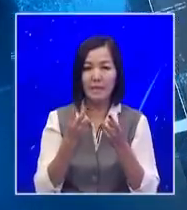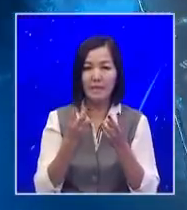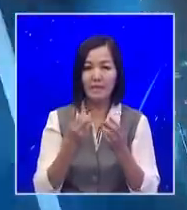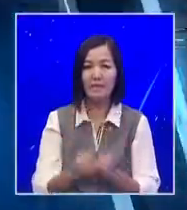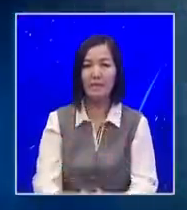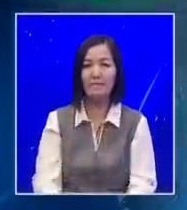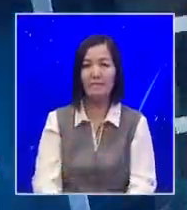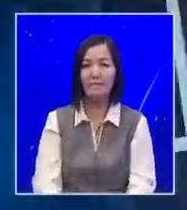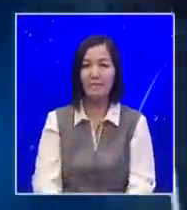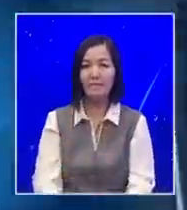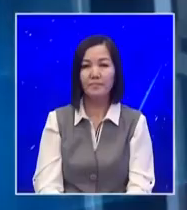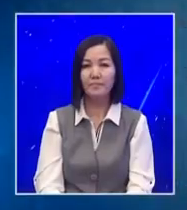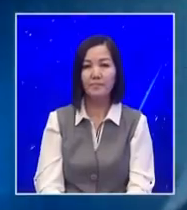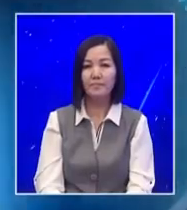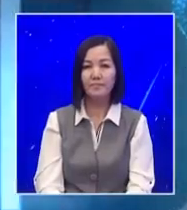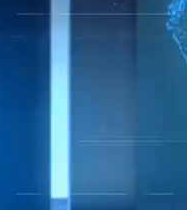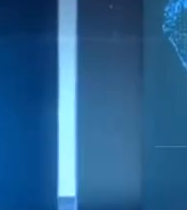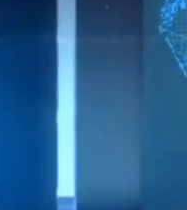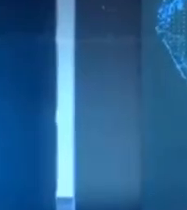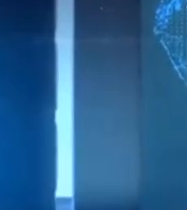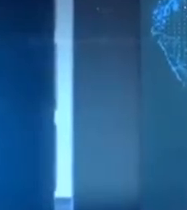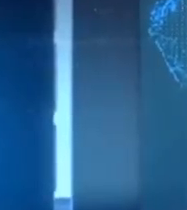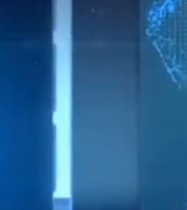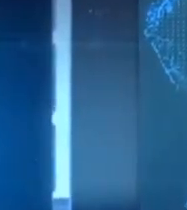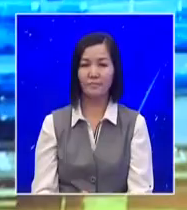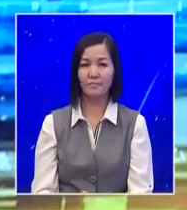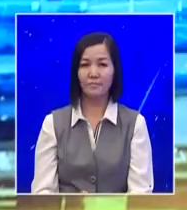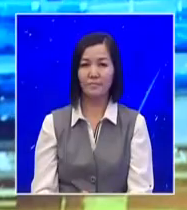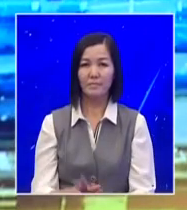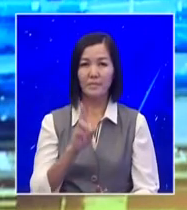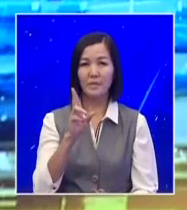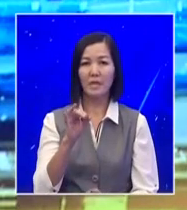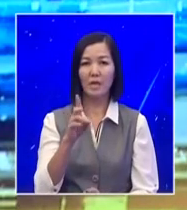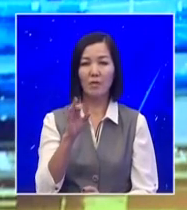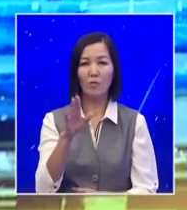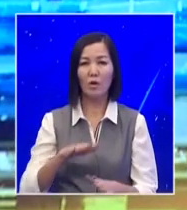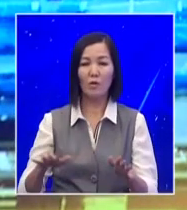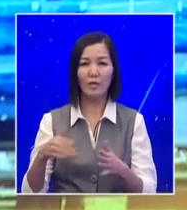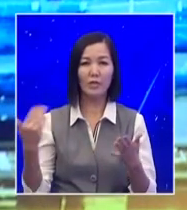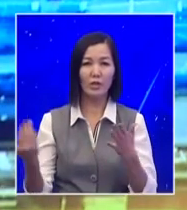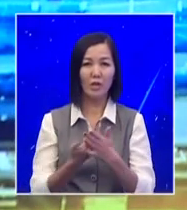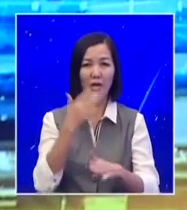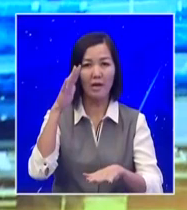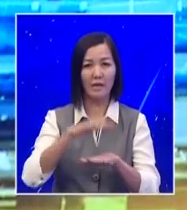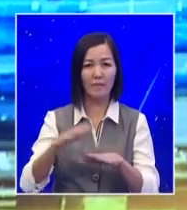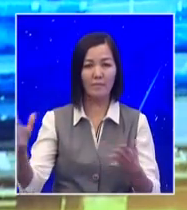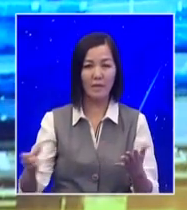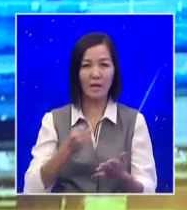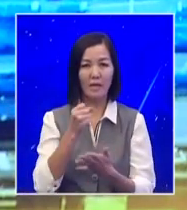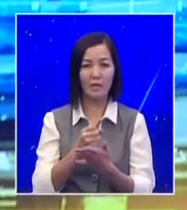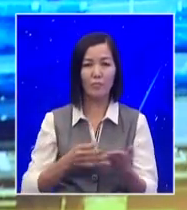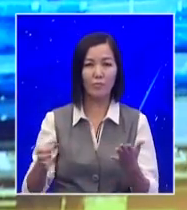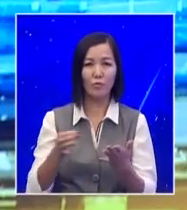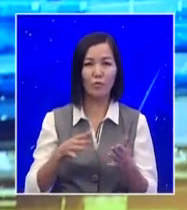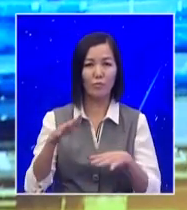Меруерт Қыдырбайқызы, Жасұлан Шымкенже, Абзал Нүсіп, Жетісу телеарнасы. Кербұлақ ауданына жаңа әкім келді. Бүгін облыс әкімі аудандық